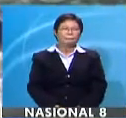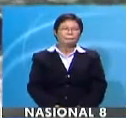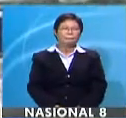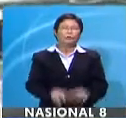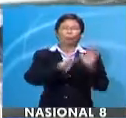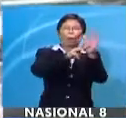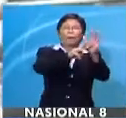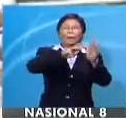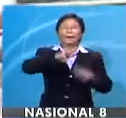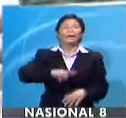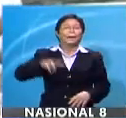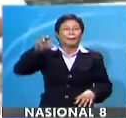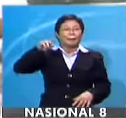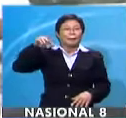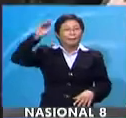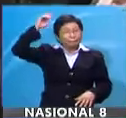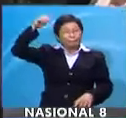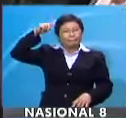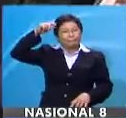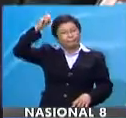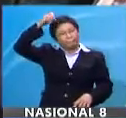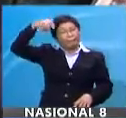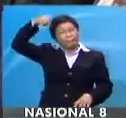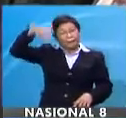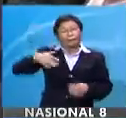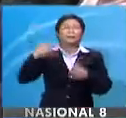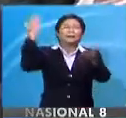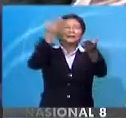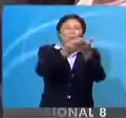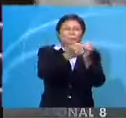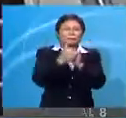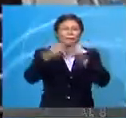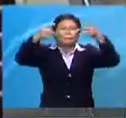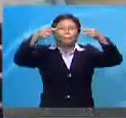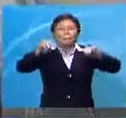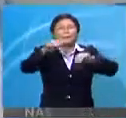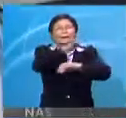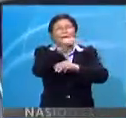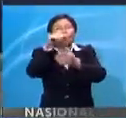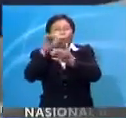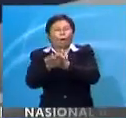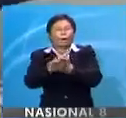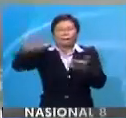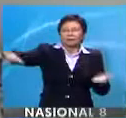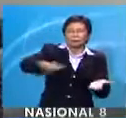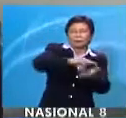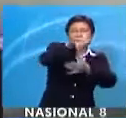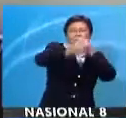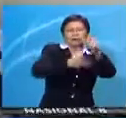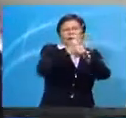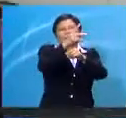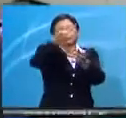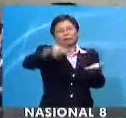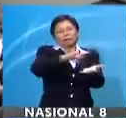Manakala delegasi Myanmar tiba tengah hari tadi bersama Presidennya U Thien Sein dan isteri Dau Kin Win di Laporan Terbang Terbangsa Kuala